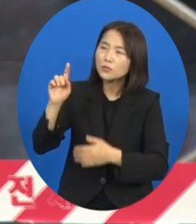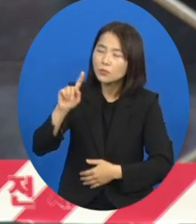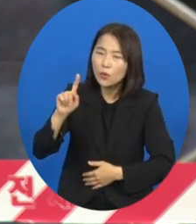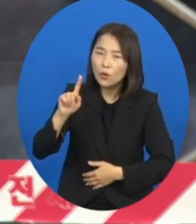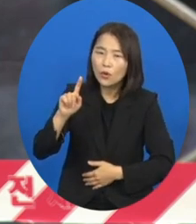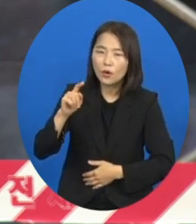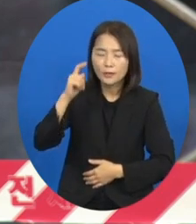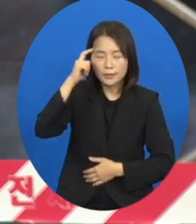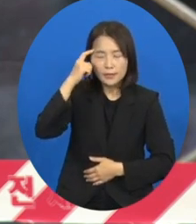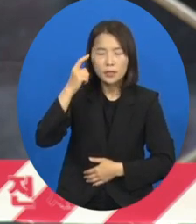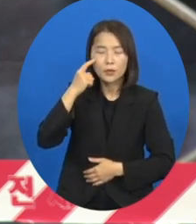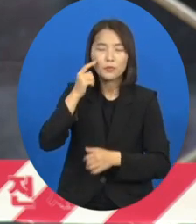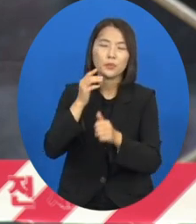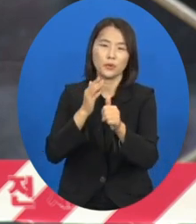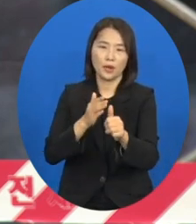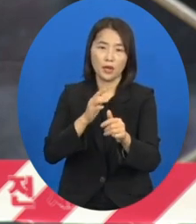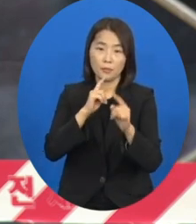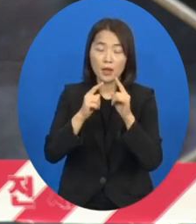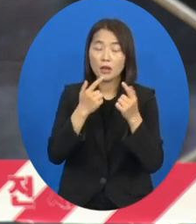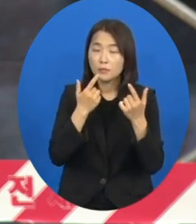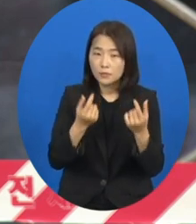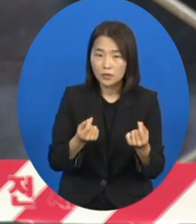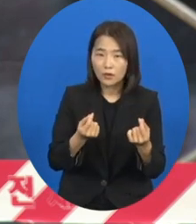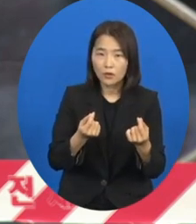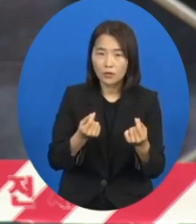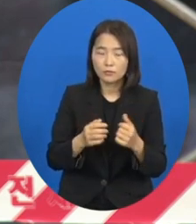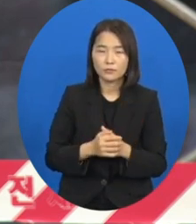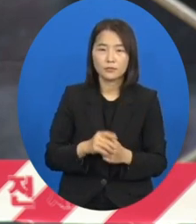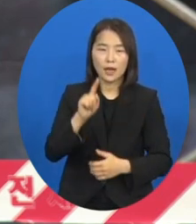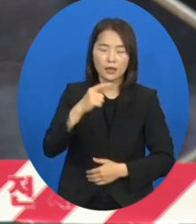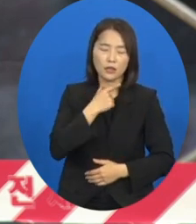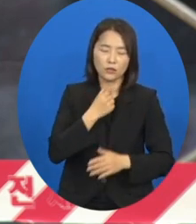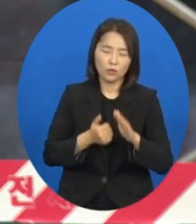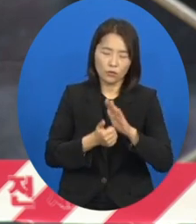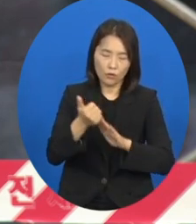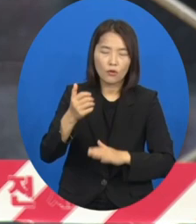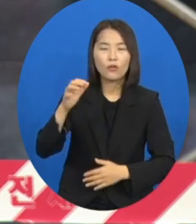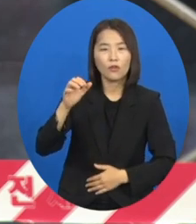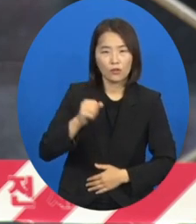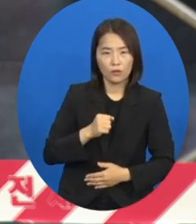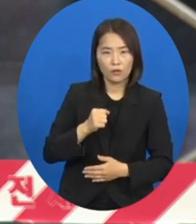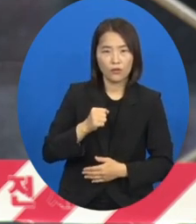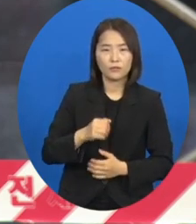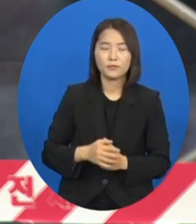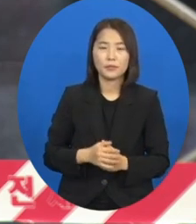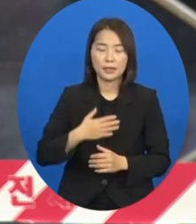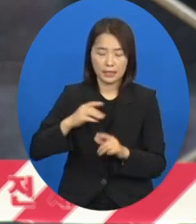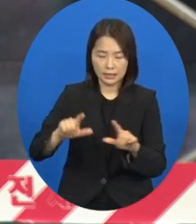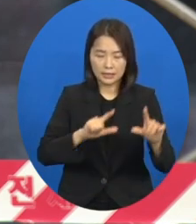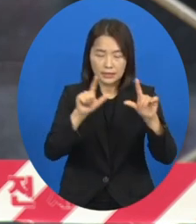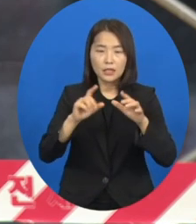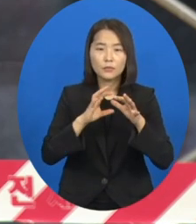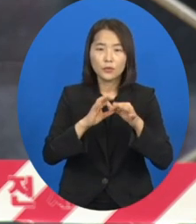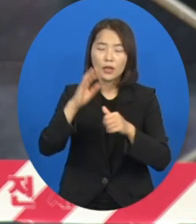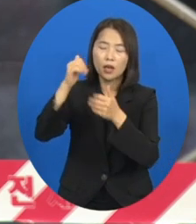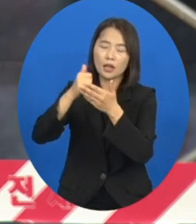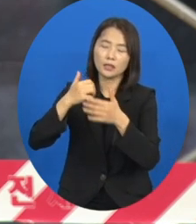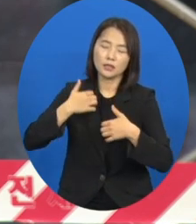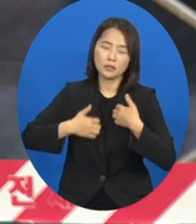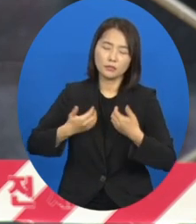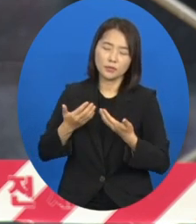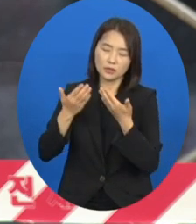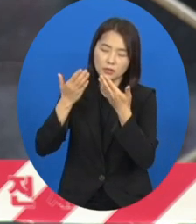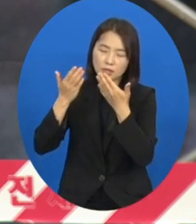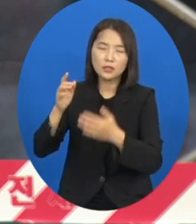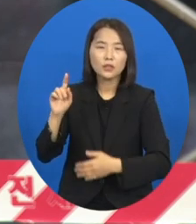시험하여 보라 라는 말씀처럼 한 가지 소원을 품게 됩니다. 내 삶을 통해서 하나님을 기쁘시게 할 수